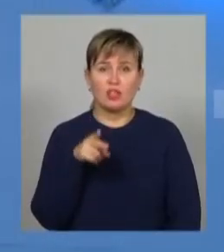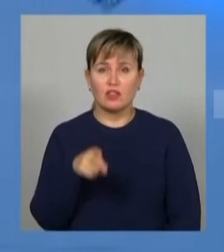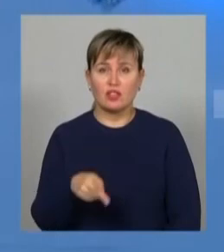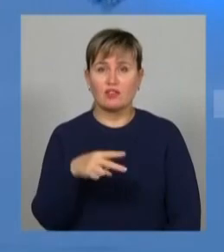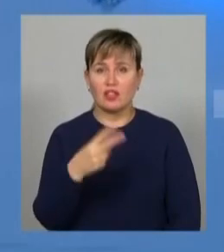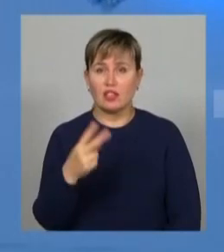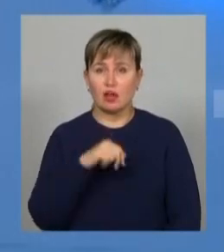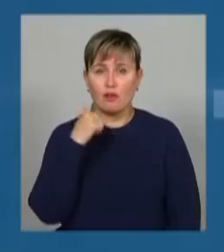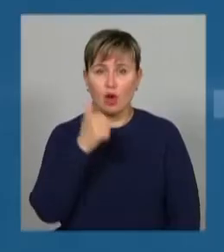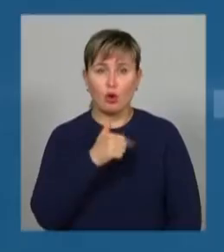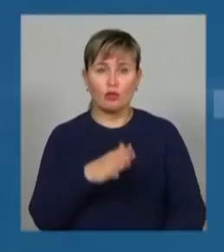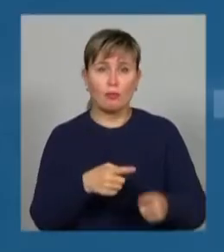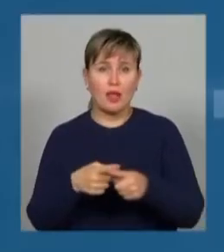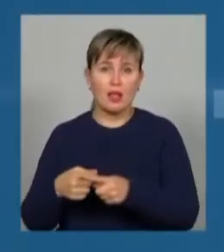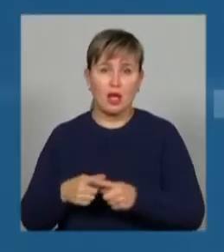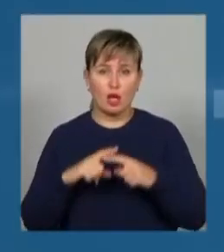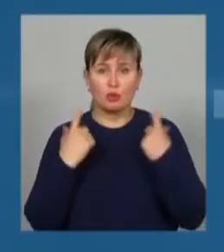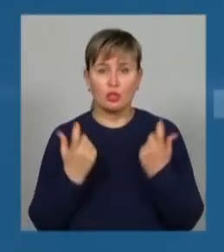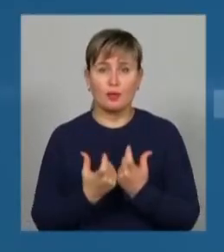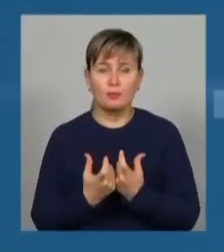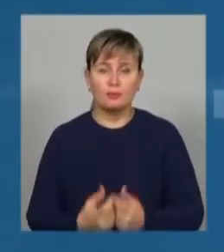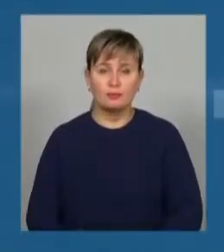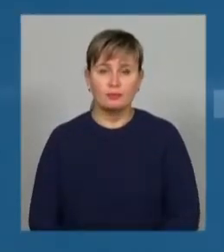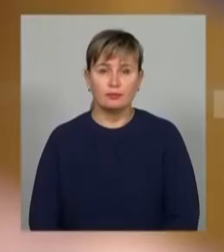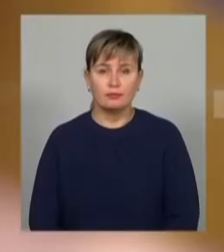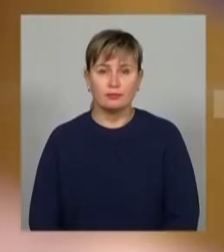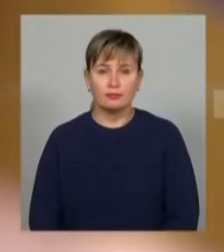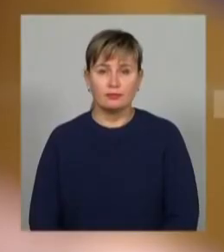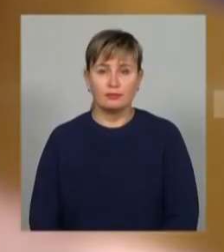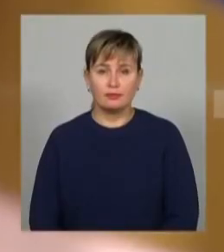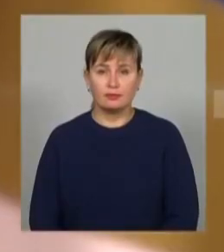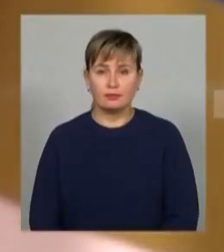2022 года в белорусском Бресте. Дамир Анитов, телеканал «Алматы».